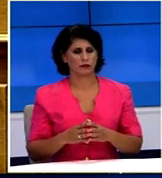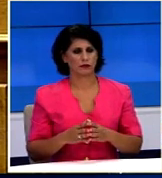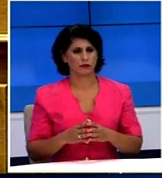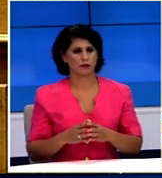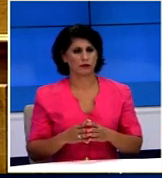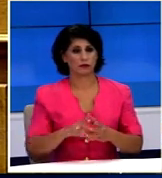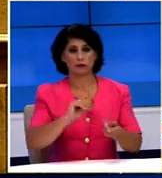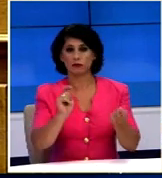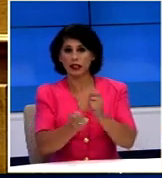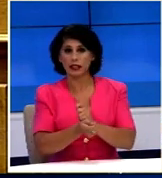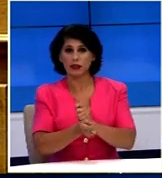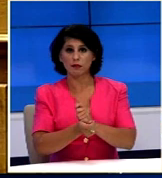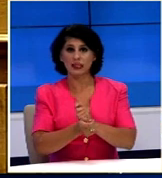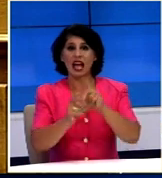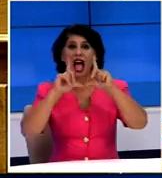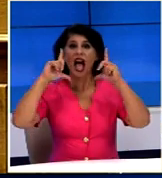μετέτρεψε την Αγία Σοφιά